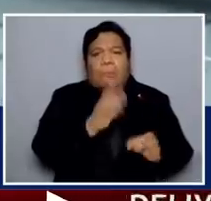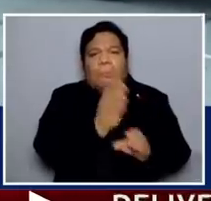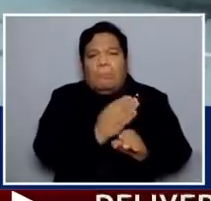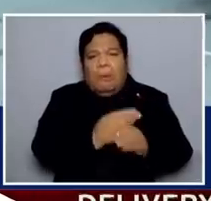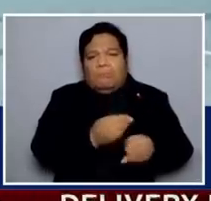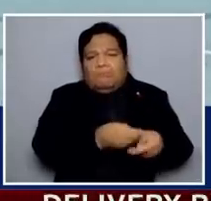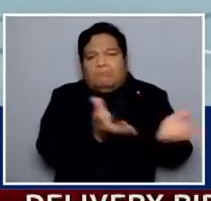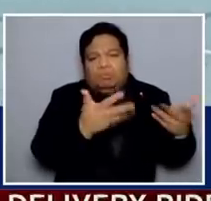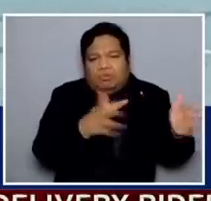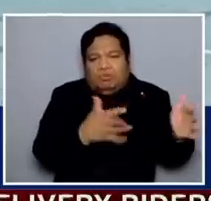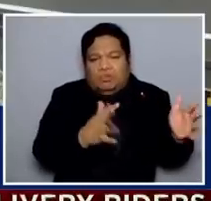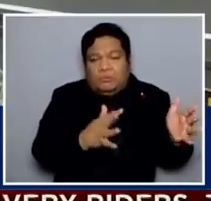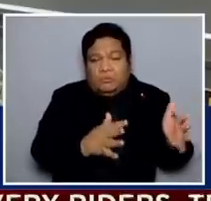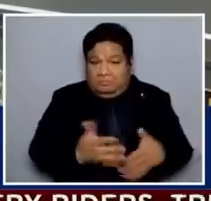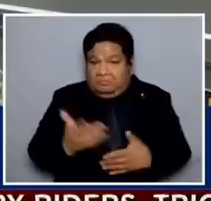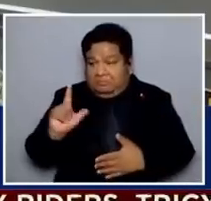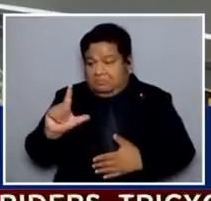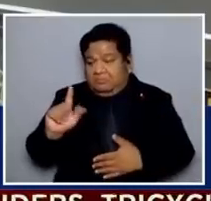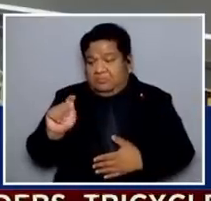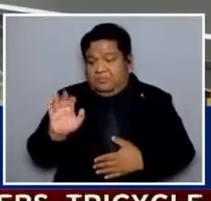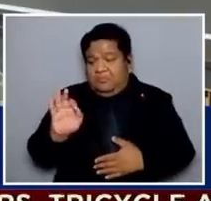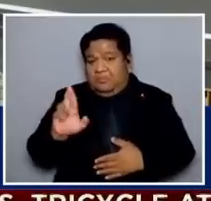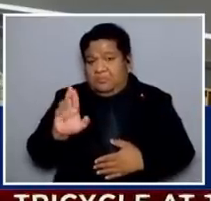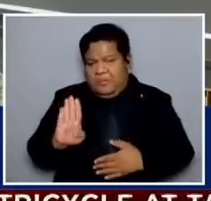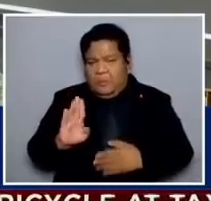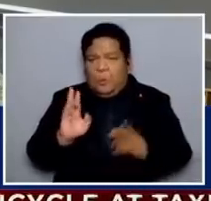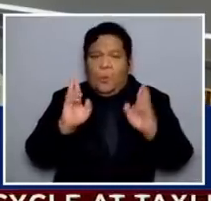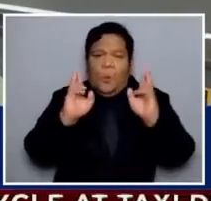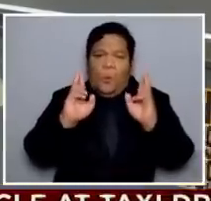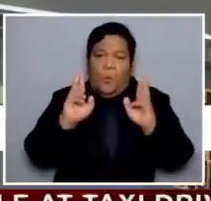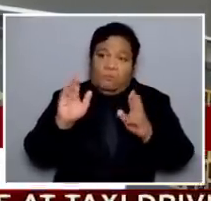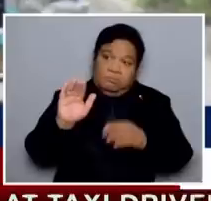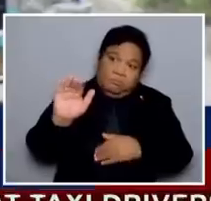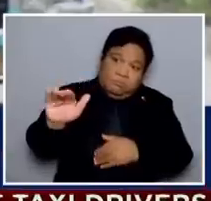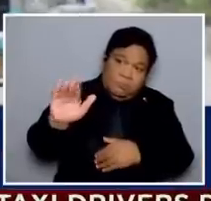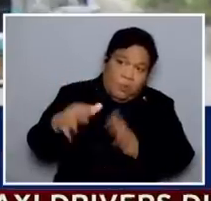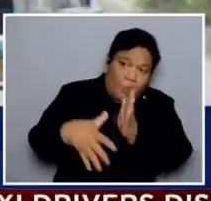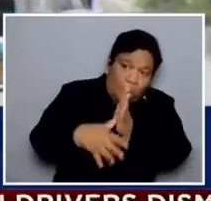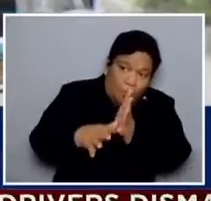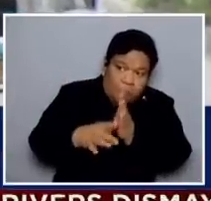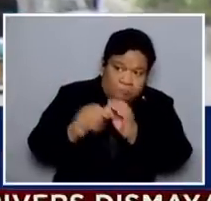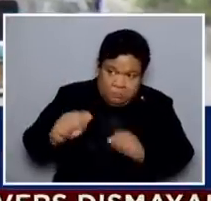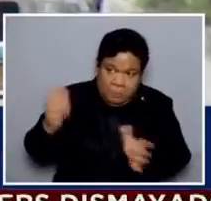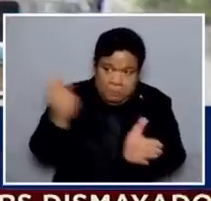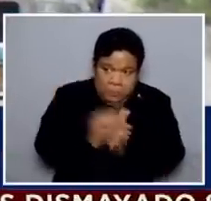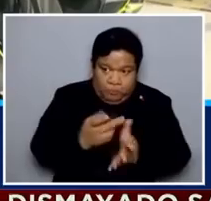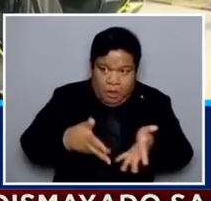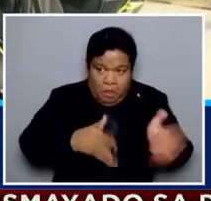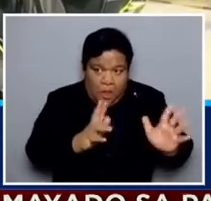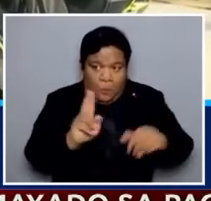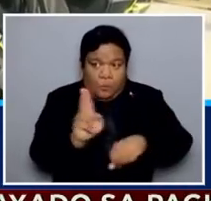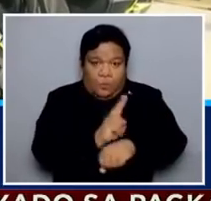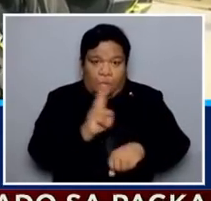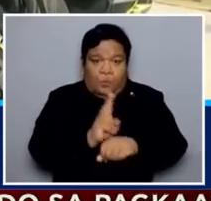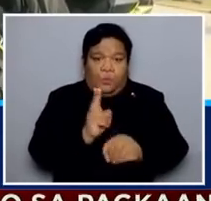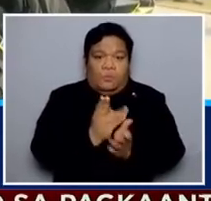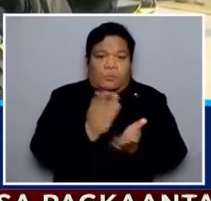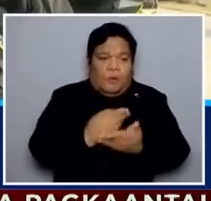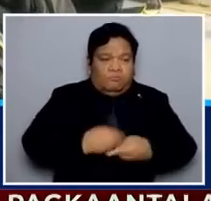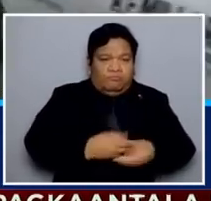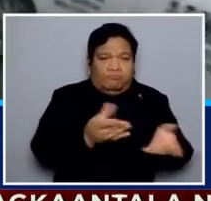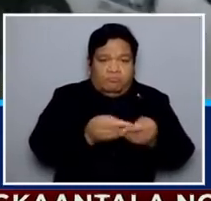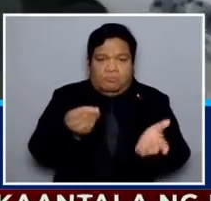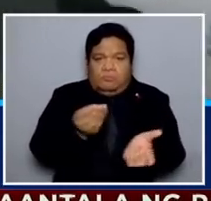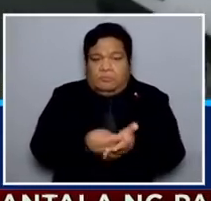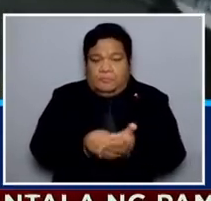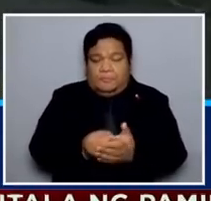na madidesisyon na sa Webes ang hirit nilang ma-exempt sa disbursement ban dahil sa halalan. Limbawa sa Thursday, may